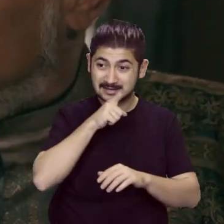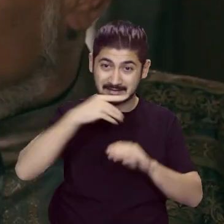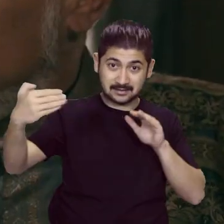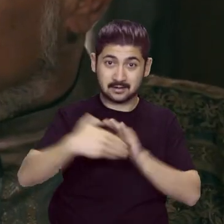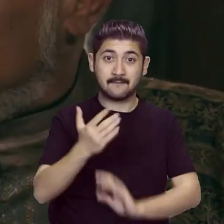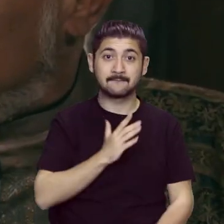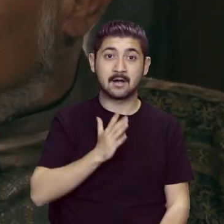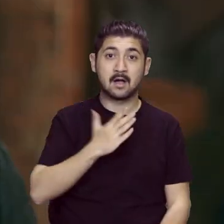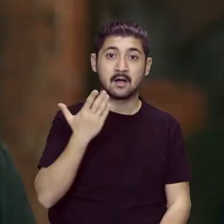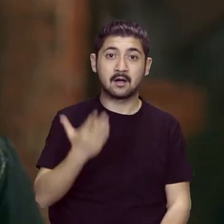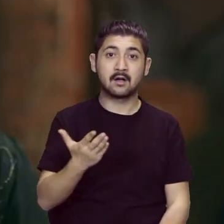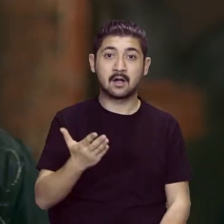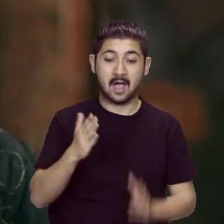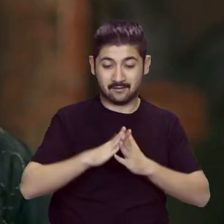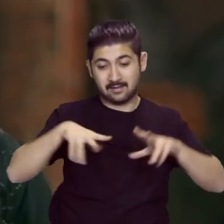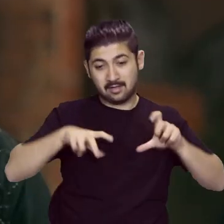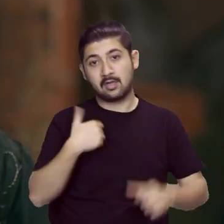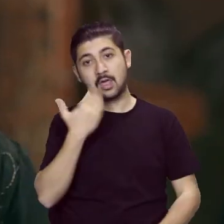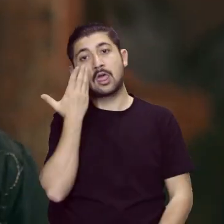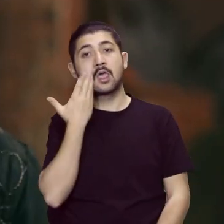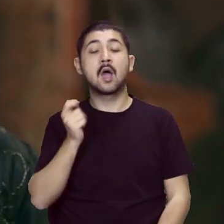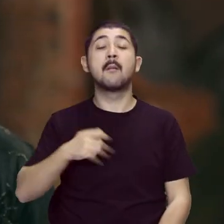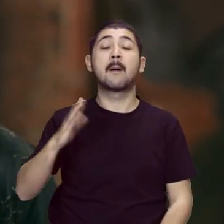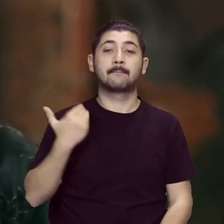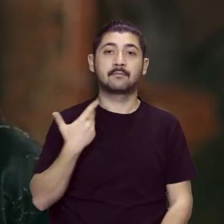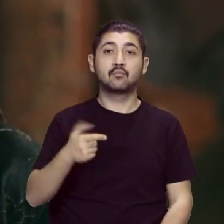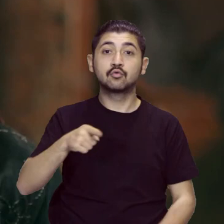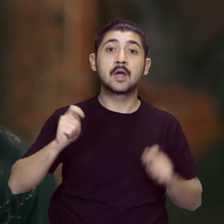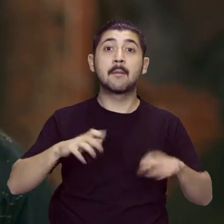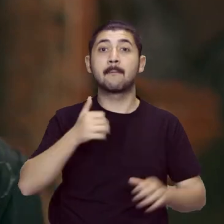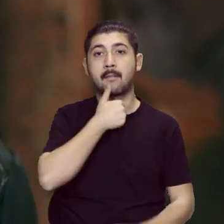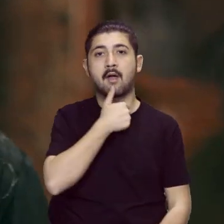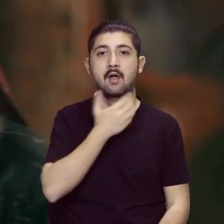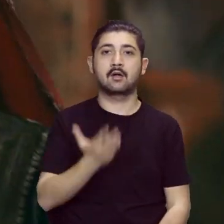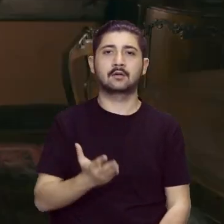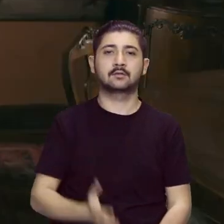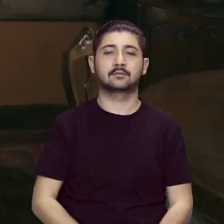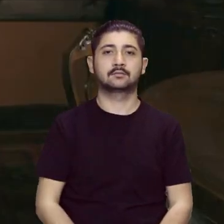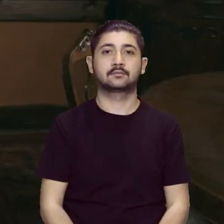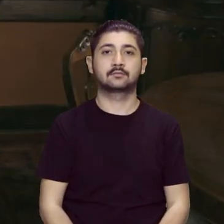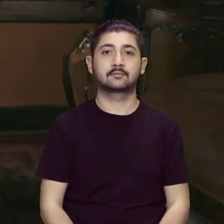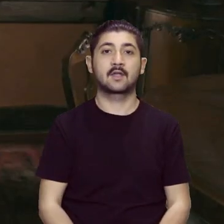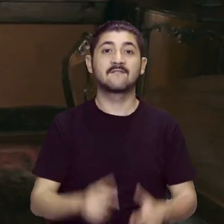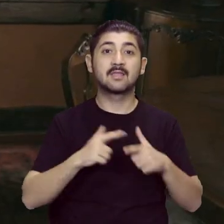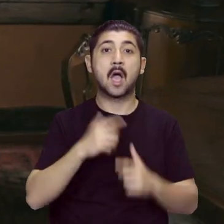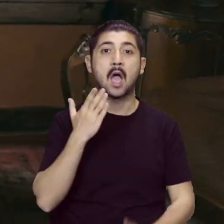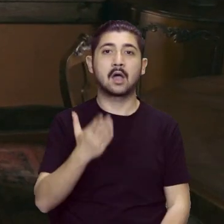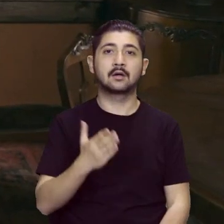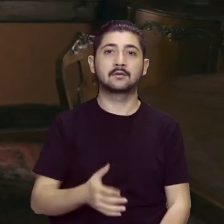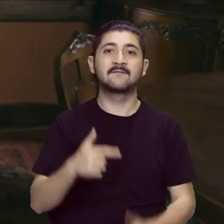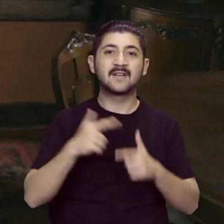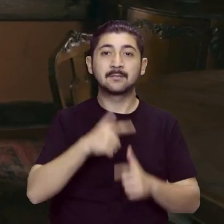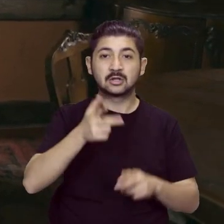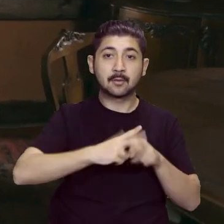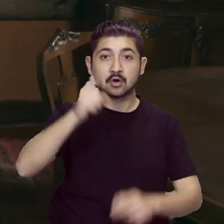giriyor. Evde durup bunu izleyemem. Bunu yapamam baba. Fatma! Çekip gitti.